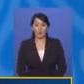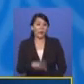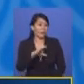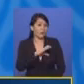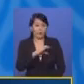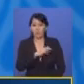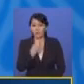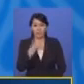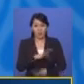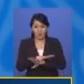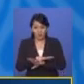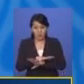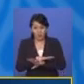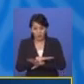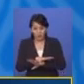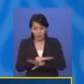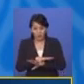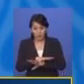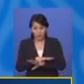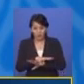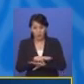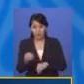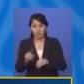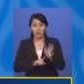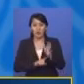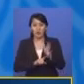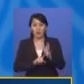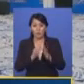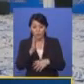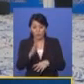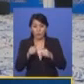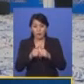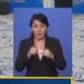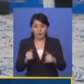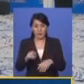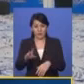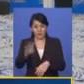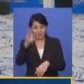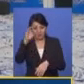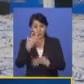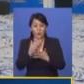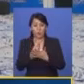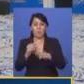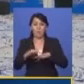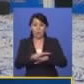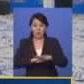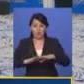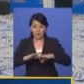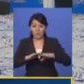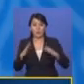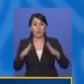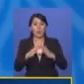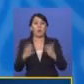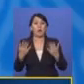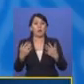отырмай, осы жағында өндіретін болсақ, біріншіден еліміздің, өзіміздің халқымыз, өзіміздің үйімізде демалатын